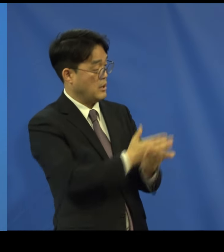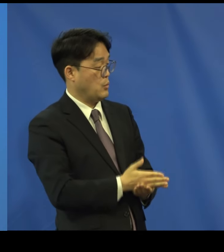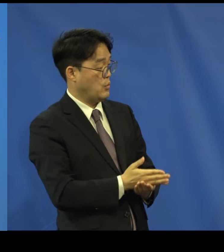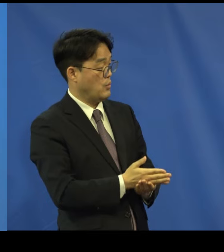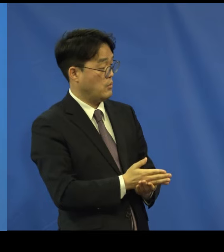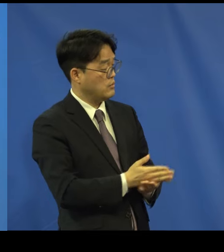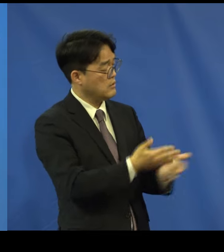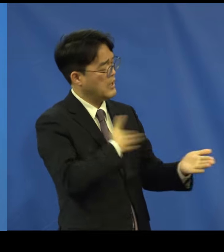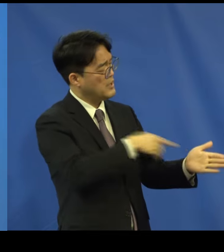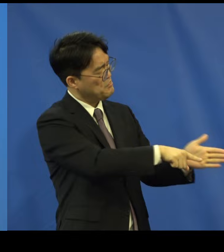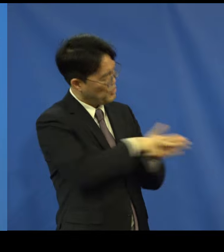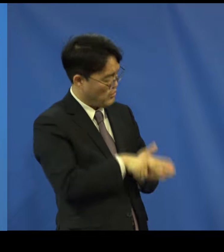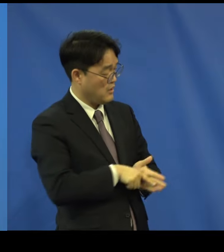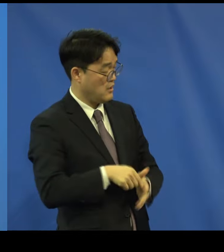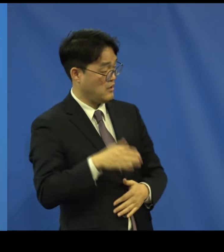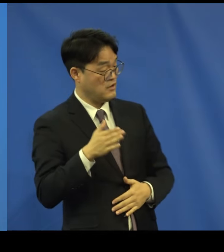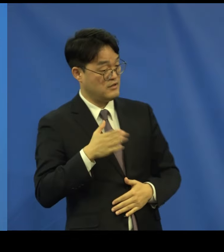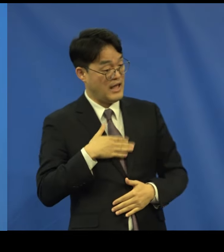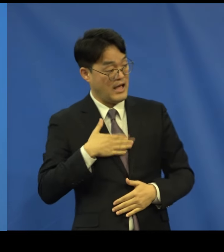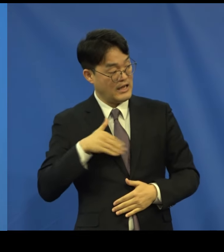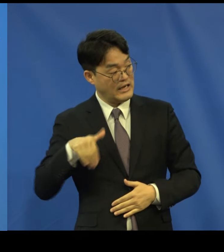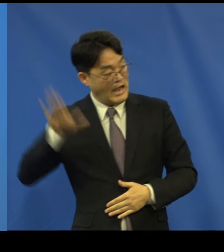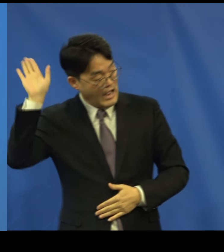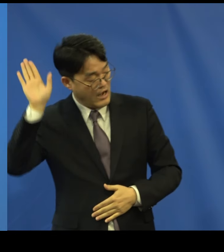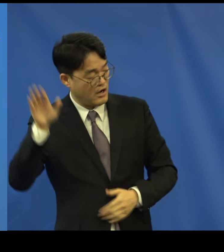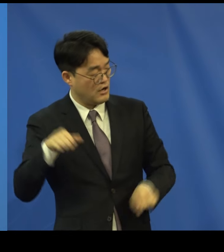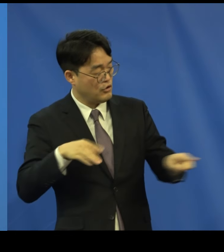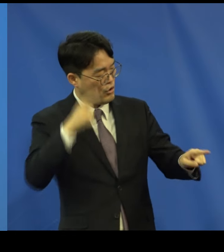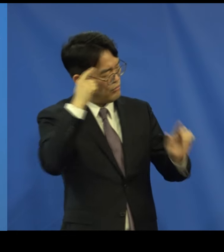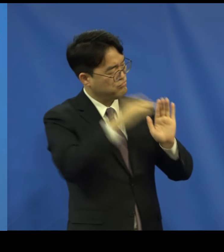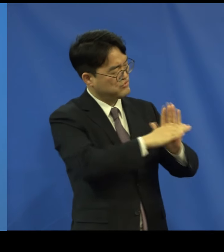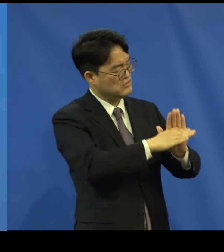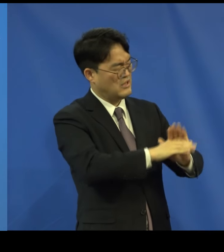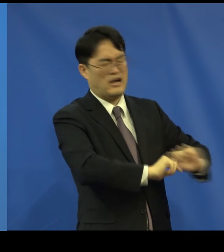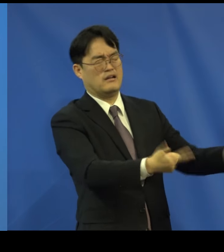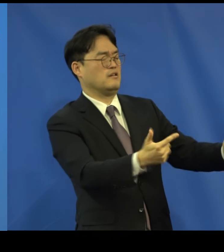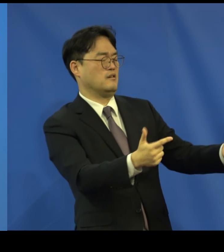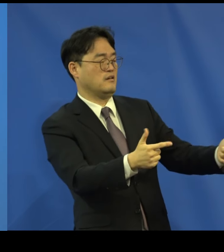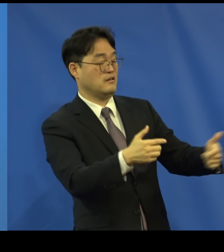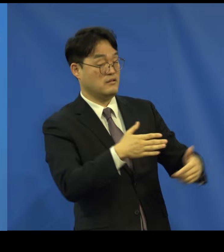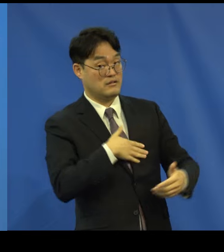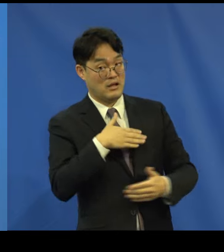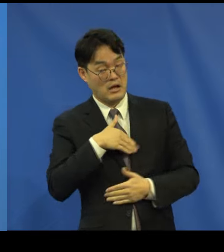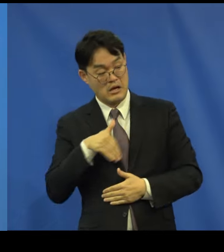너희에게 불리한 게 아니고 너희들에게 부정적인 일이 일어나는 게 아니고 더